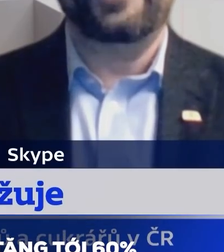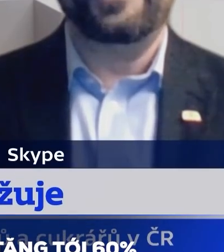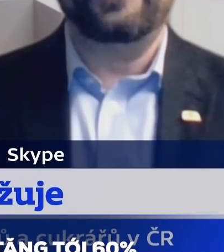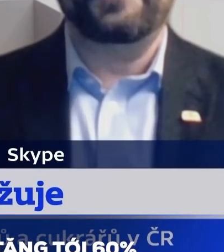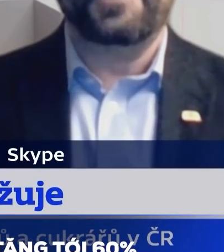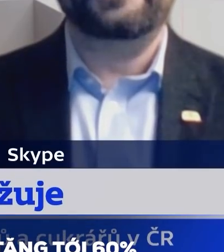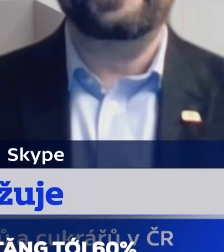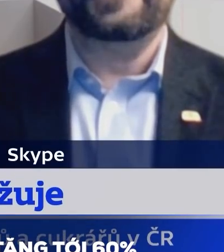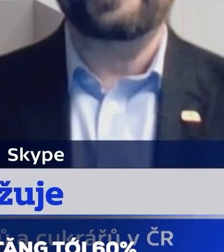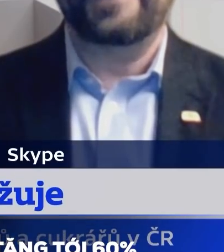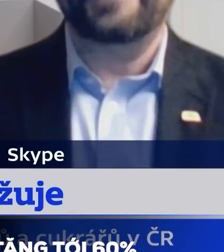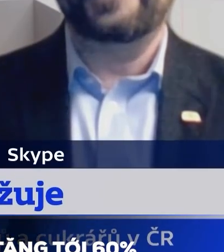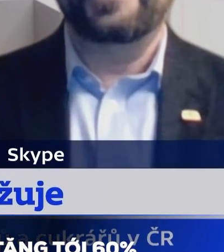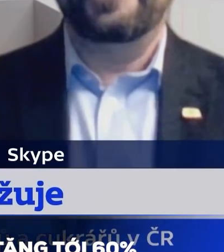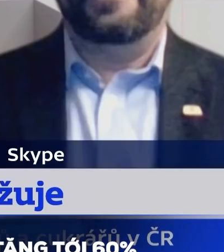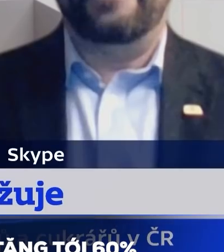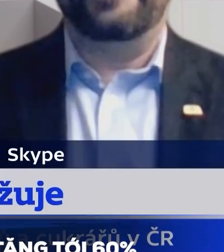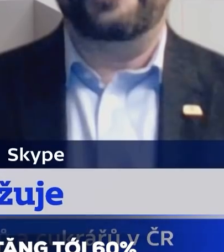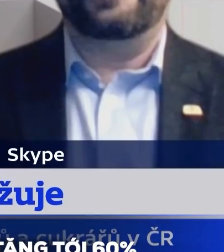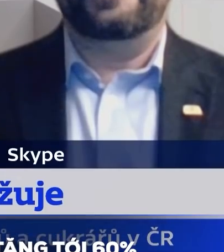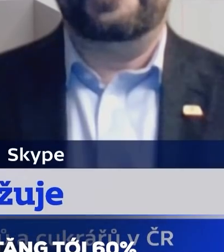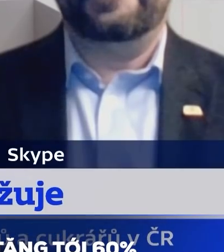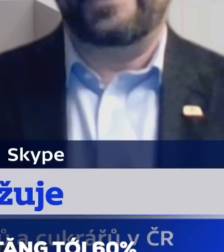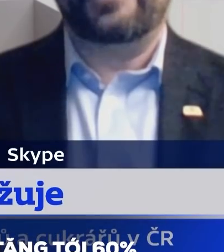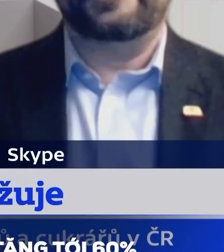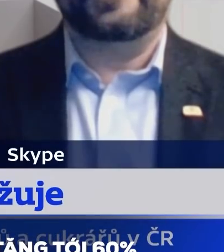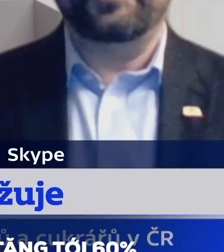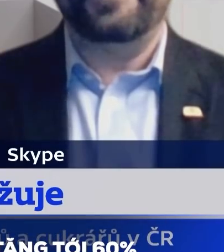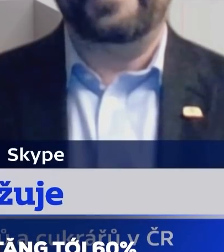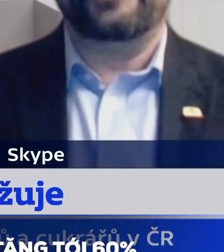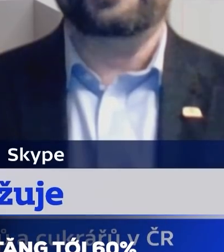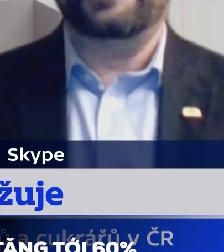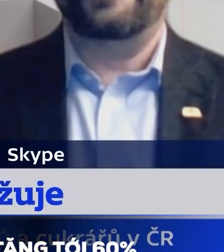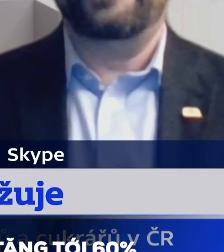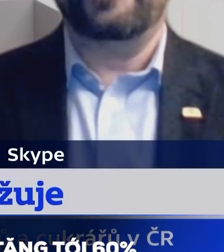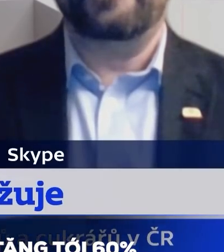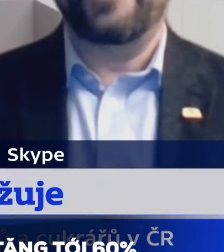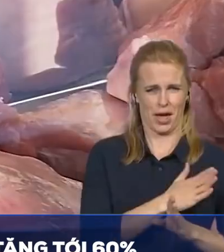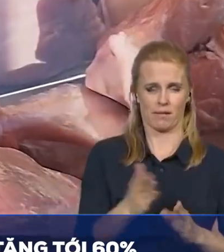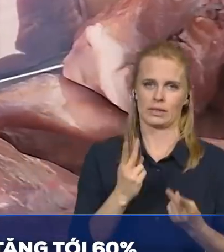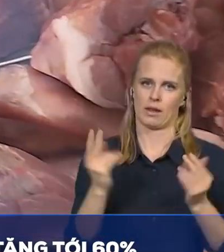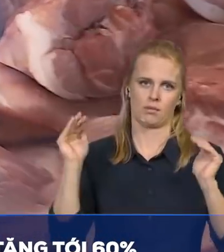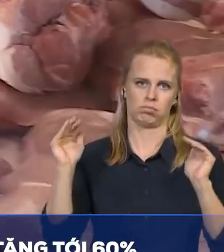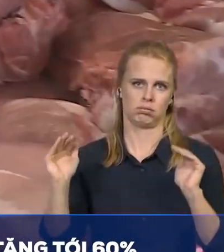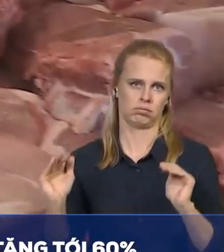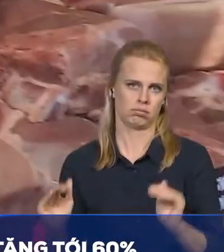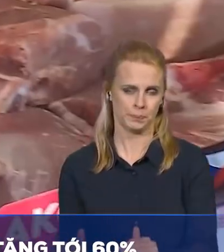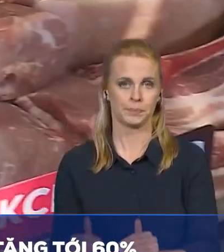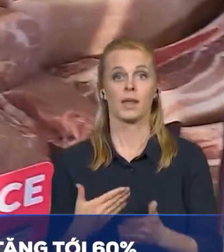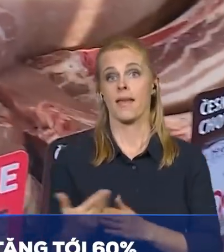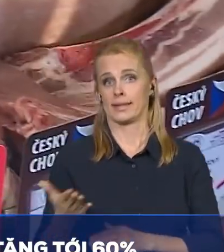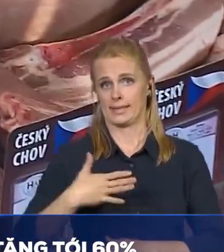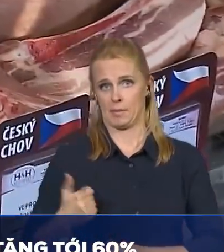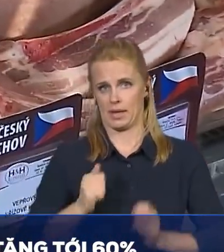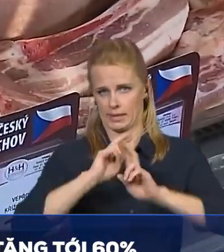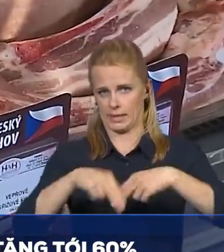sau đó là bột mì đã của chúng đã tăng với tốc độ đáng kinh ngạc cũng dự kiến mức tăng giá có thể lên đến 60 phần trăm ngoài ra chiến tranh ở